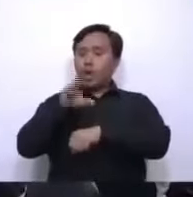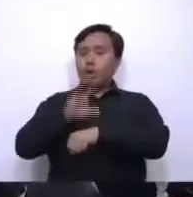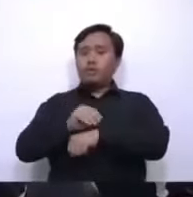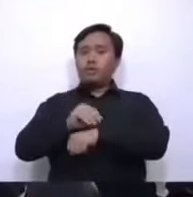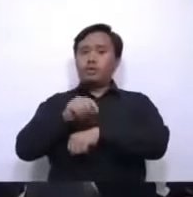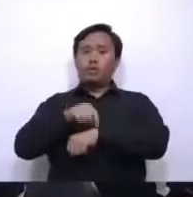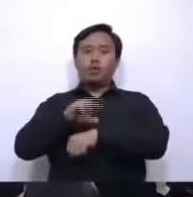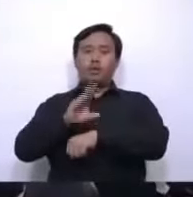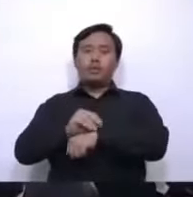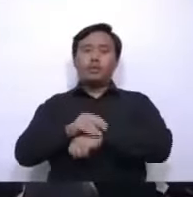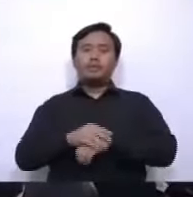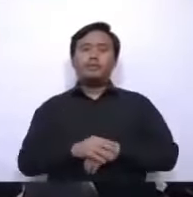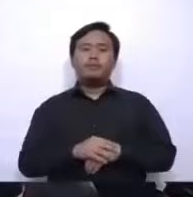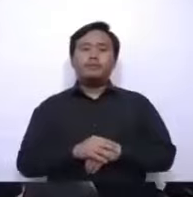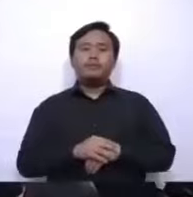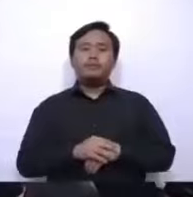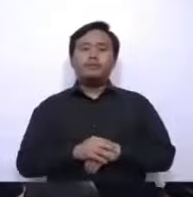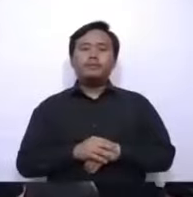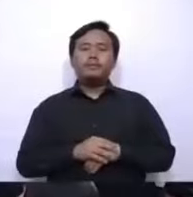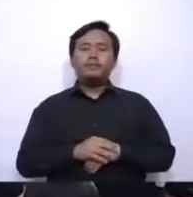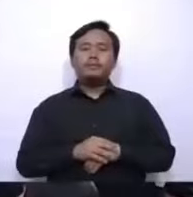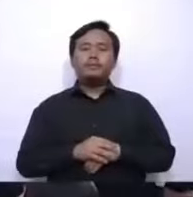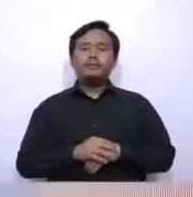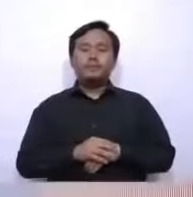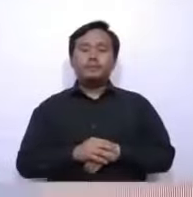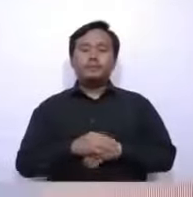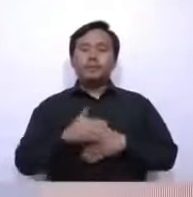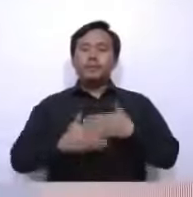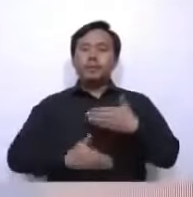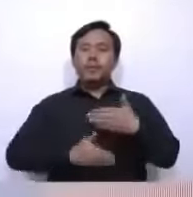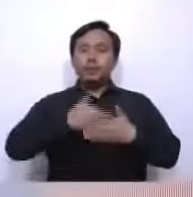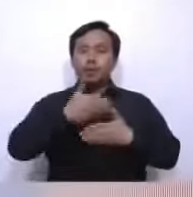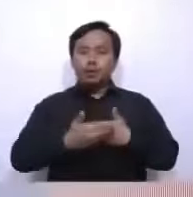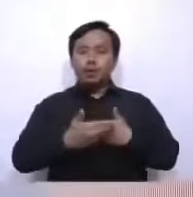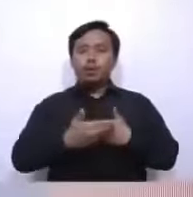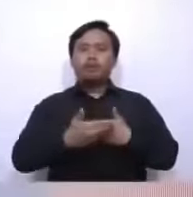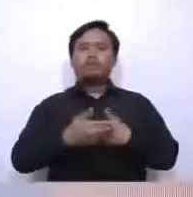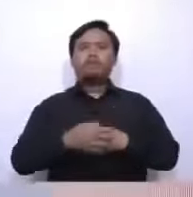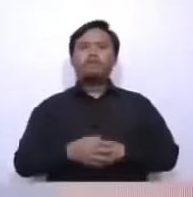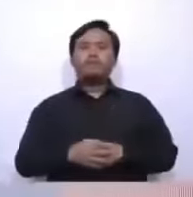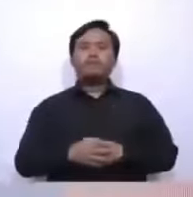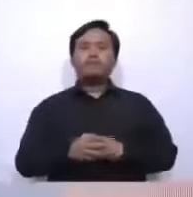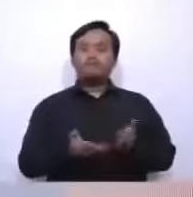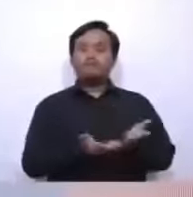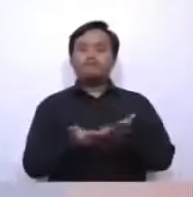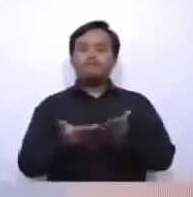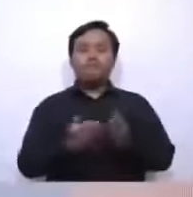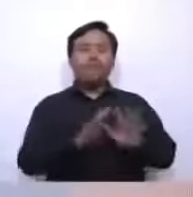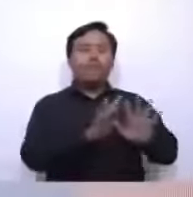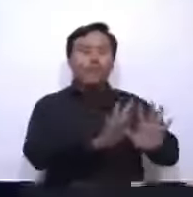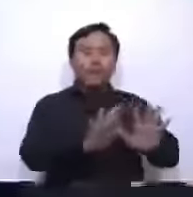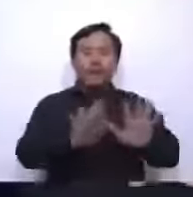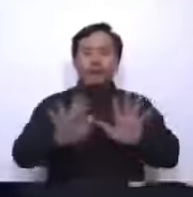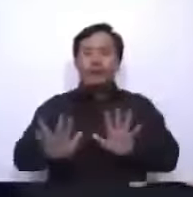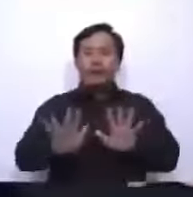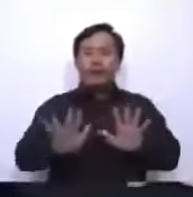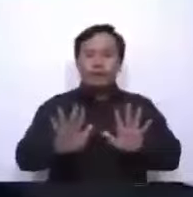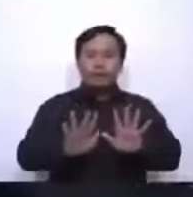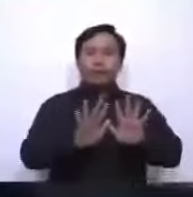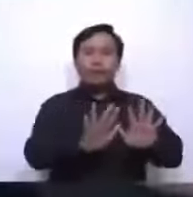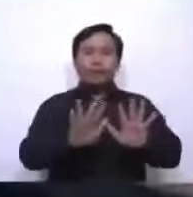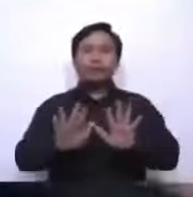Assalamualaikum warahmatullahi wabarakatuh. Baik, selanjutnya saya persilahkan pada pasangan. Mohon tenang, hadirin mohon